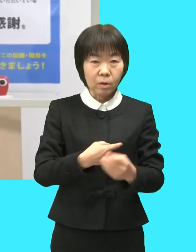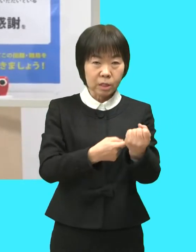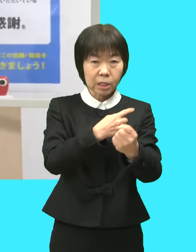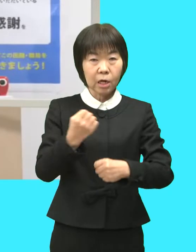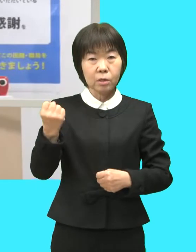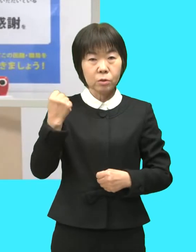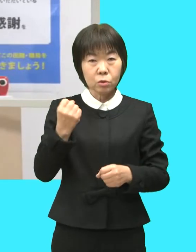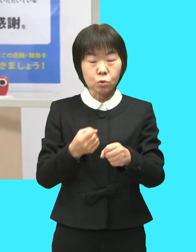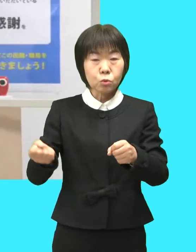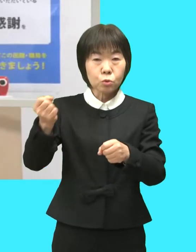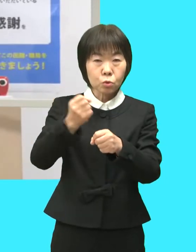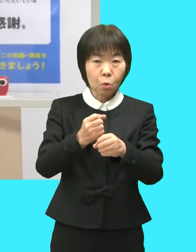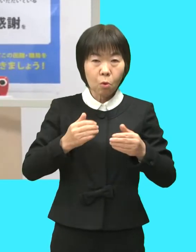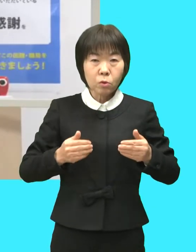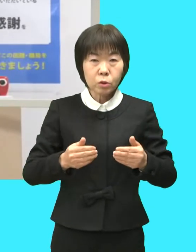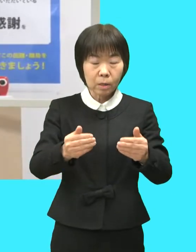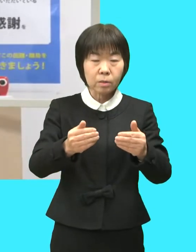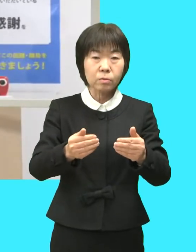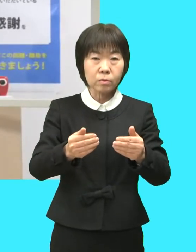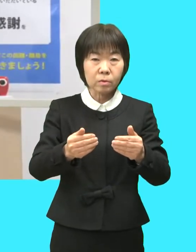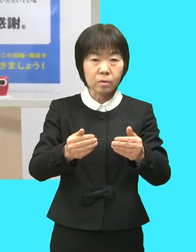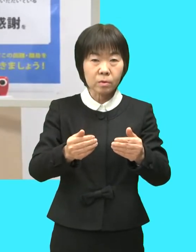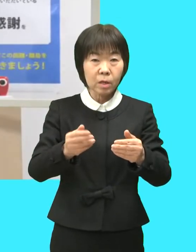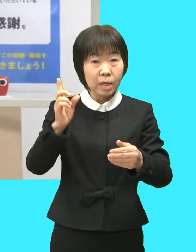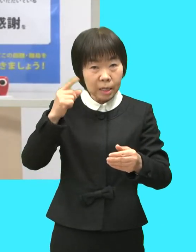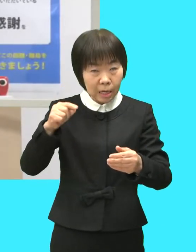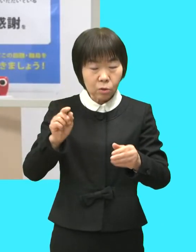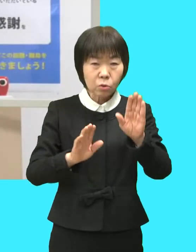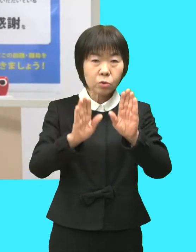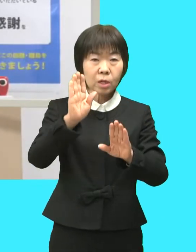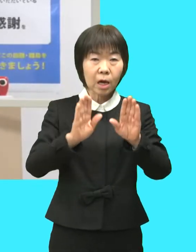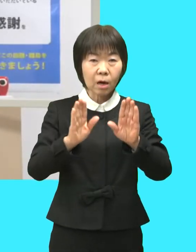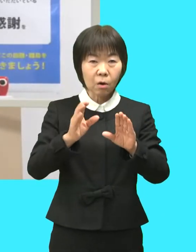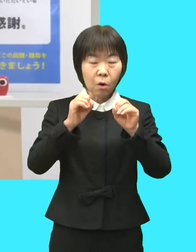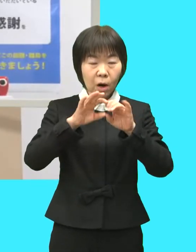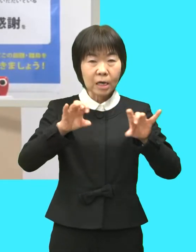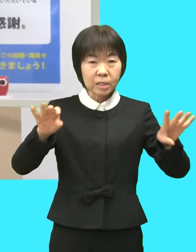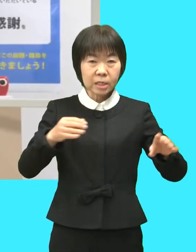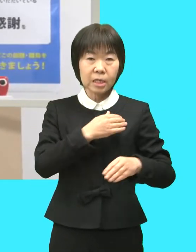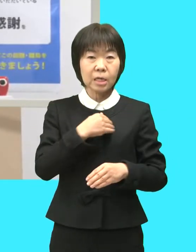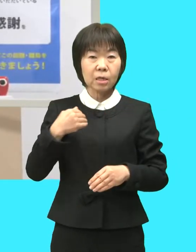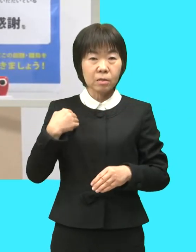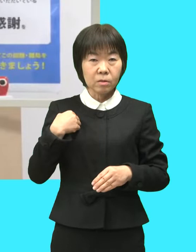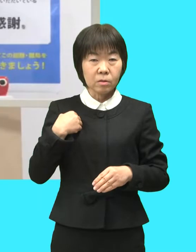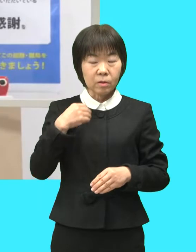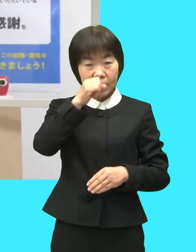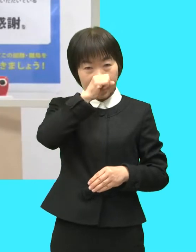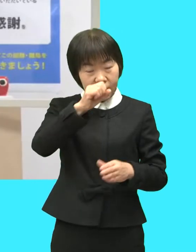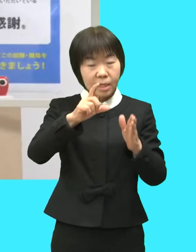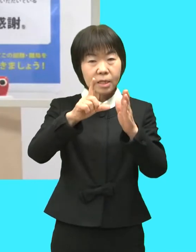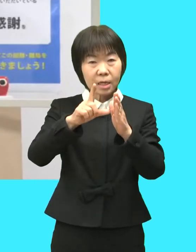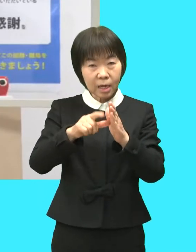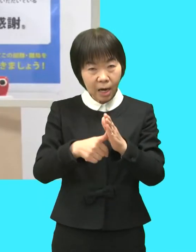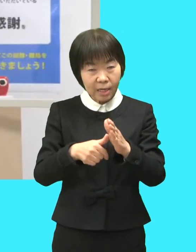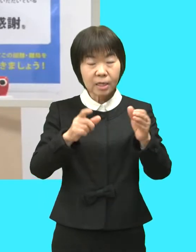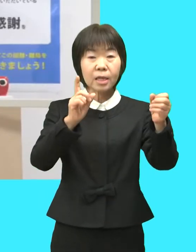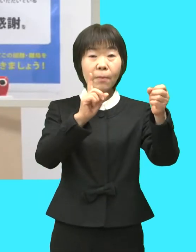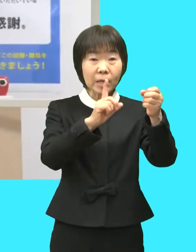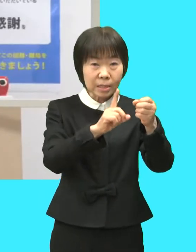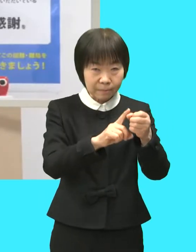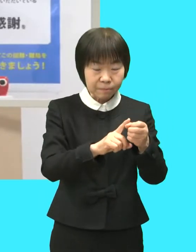強く復興への歩みを進める本県の姿を発信できる絶好の機会であること